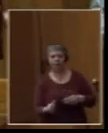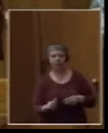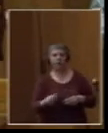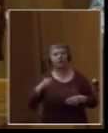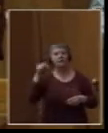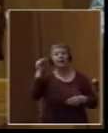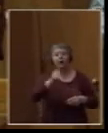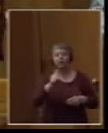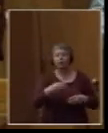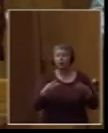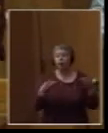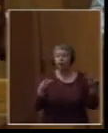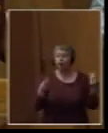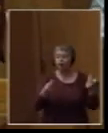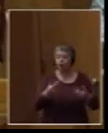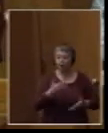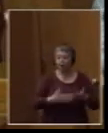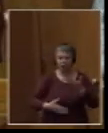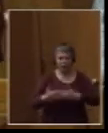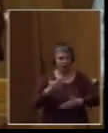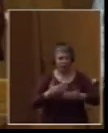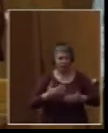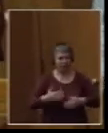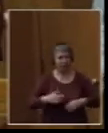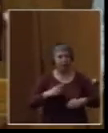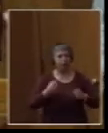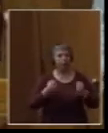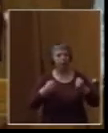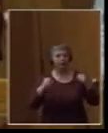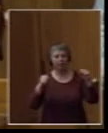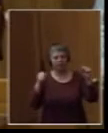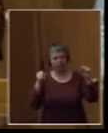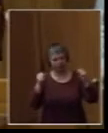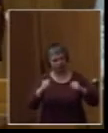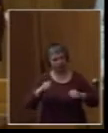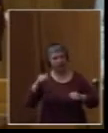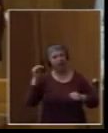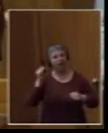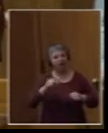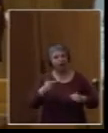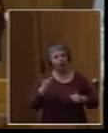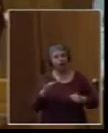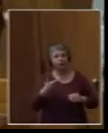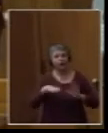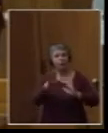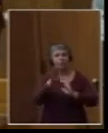τις δράσεις της και προγράμματα που πρόκειται να υλοποιήσει στη νέα προγραμματική περίοδο